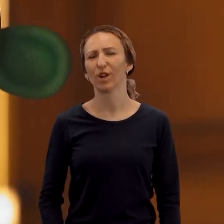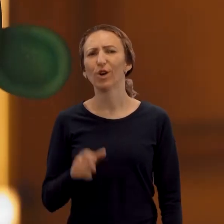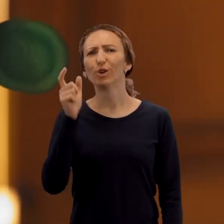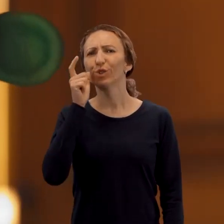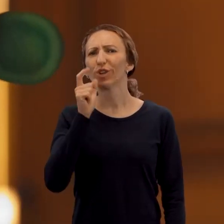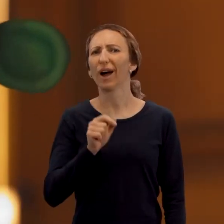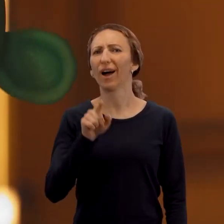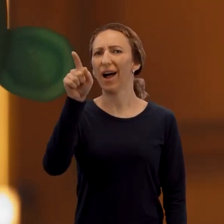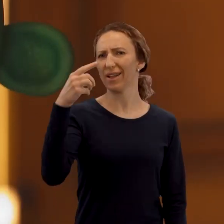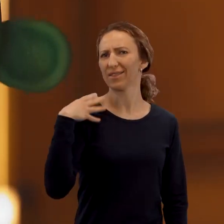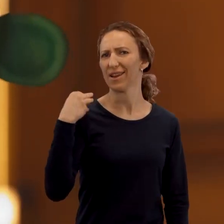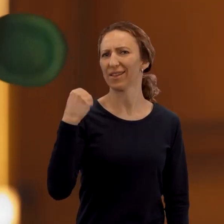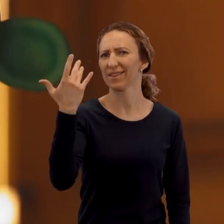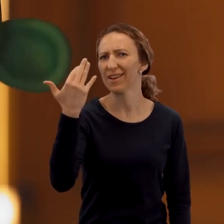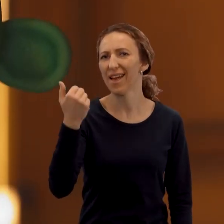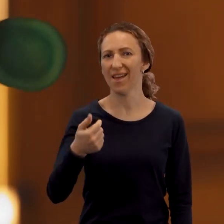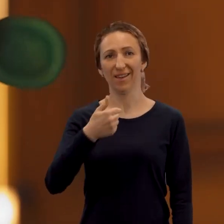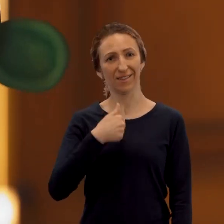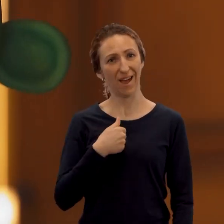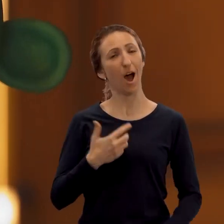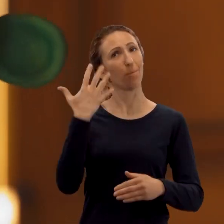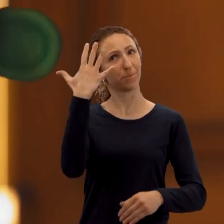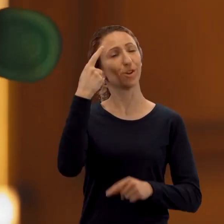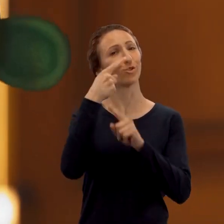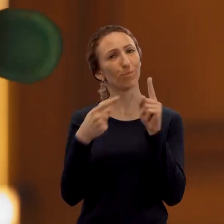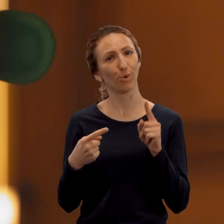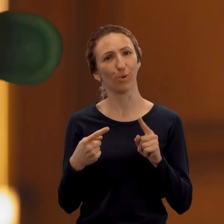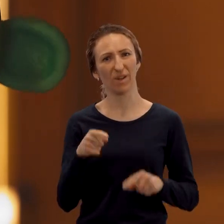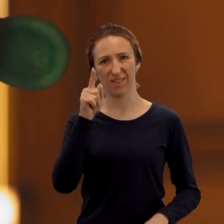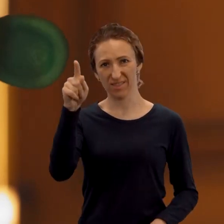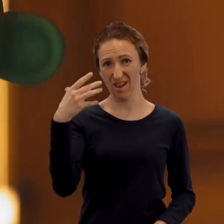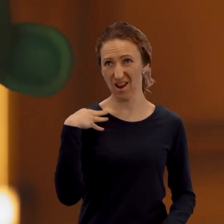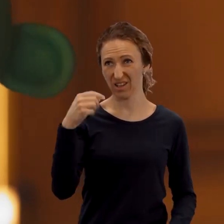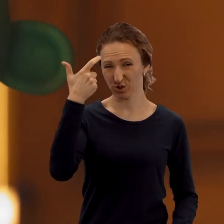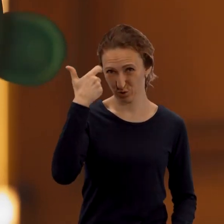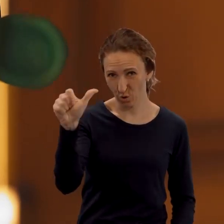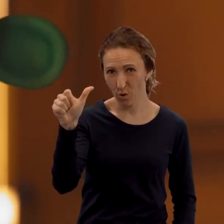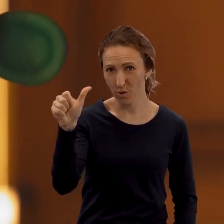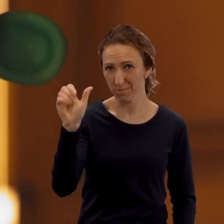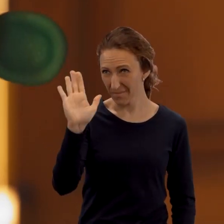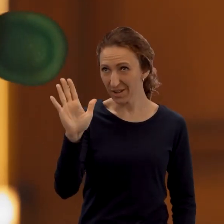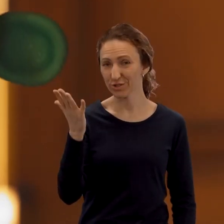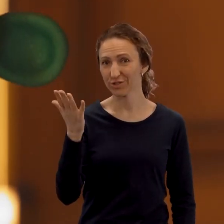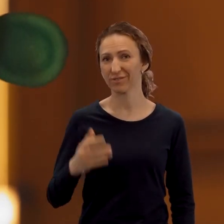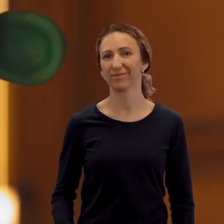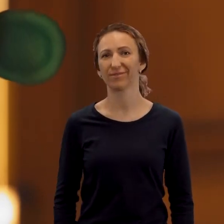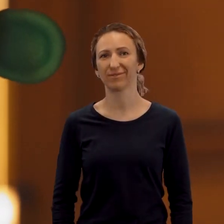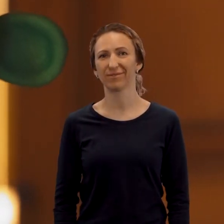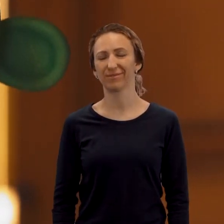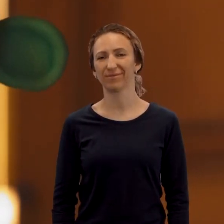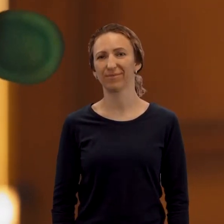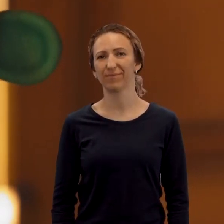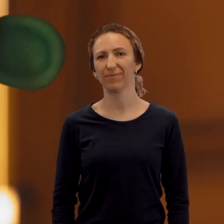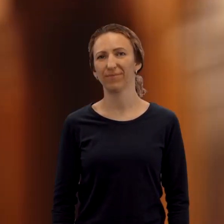To ile ciociu masz lat? Bo ja mam pięć lat i pół i ćwierć A ty? Czy